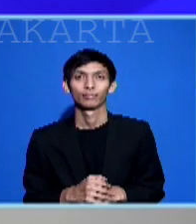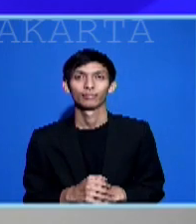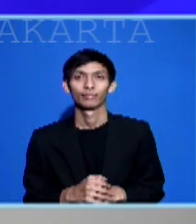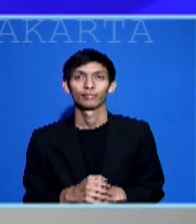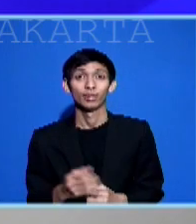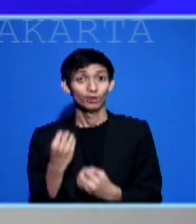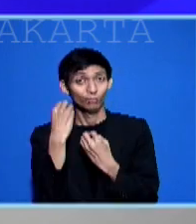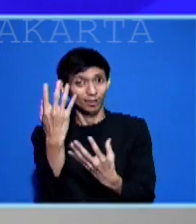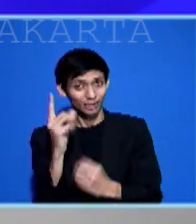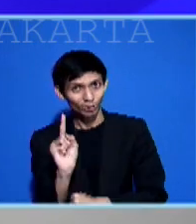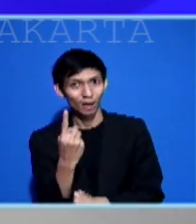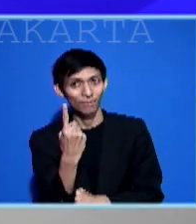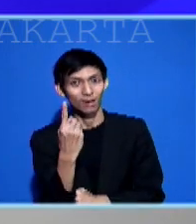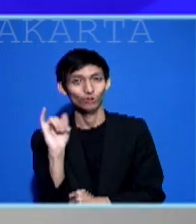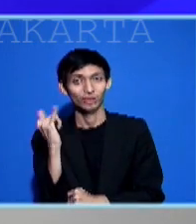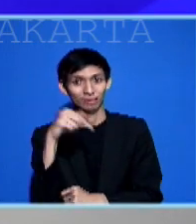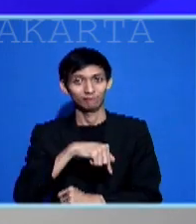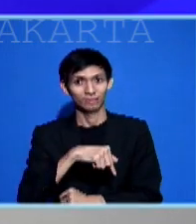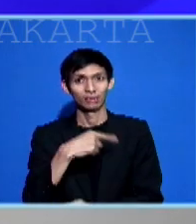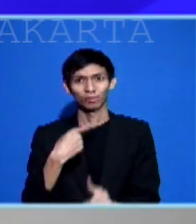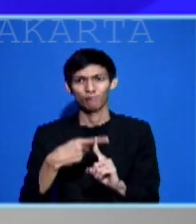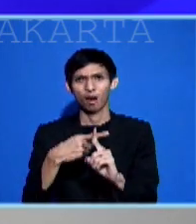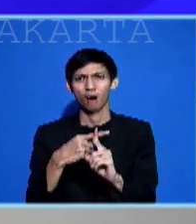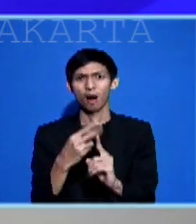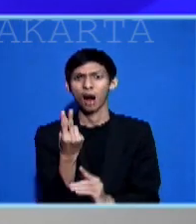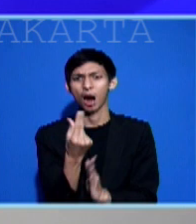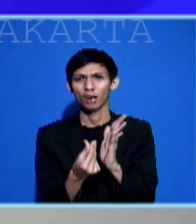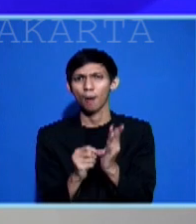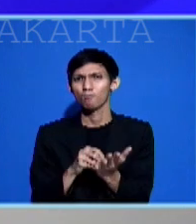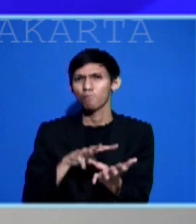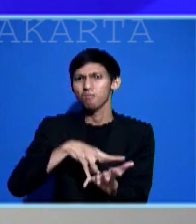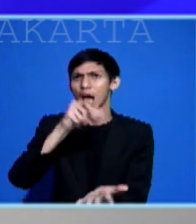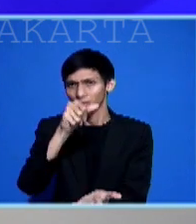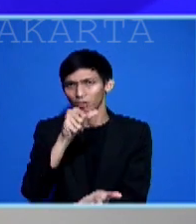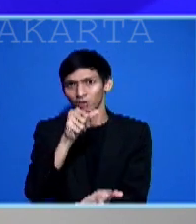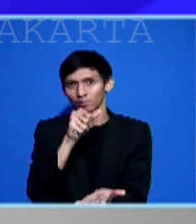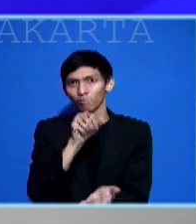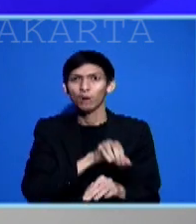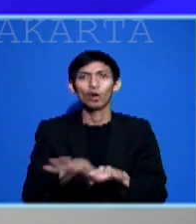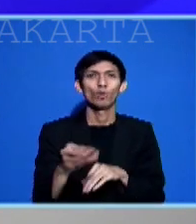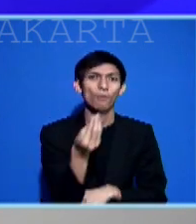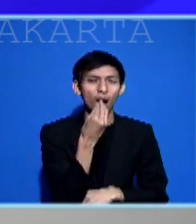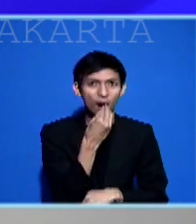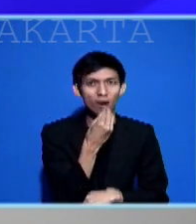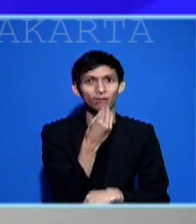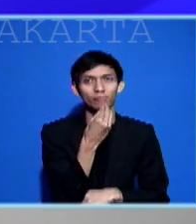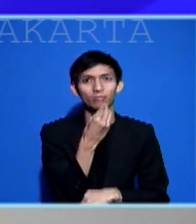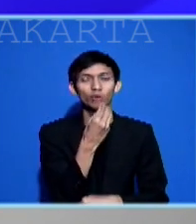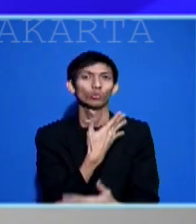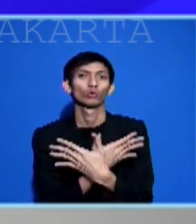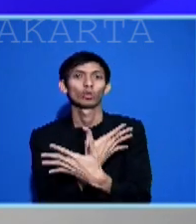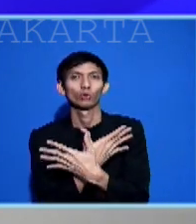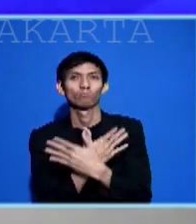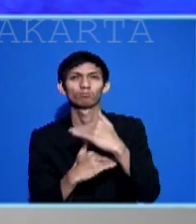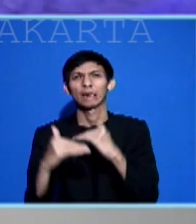informasi pertama di Jogja hari ini saudara makin tingginya harga beras berdampak pada usaha kuliner kaki lima di kota Wonosari Kabupaten Gunung Kitul modal